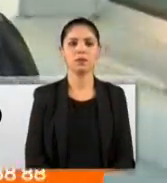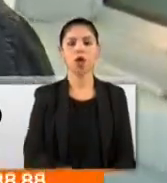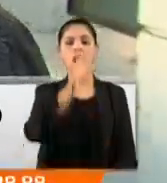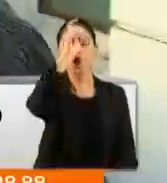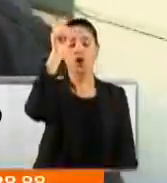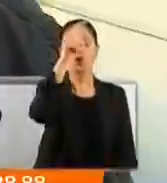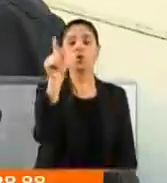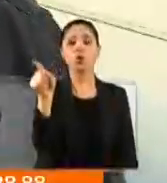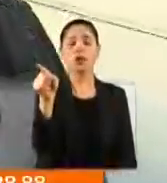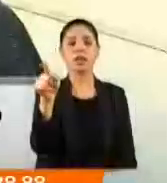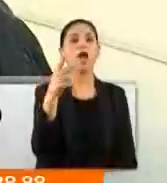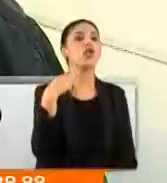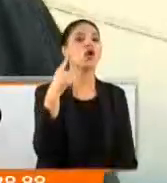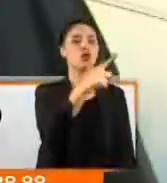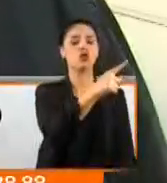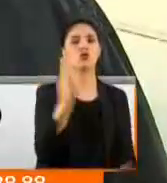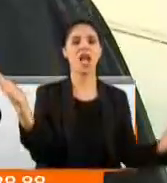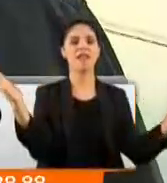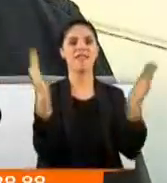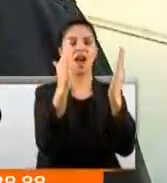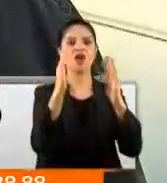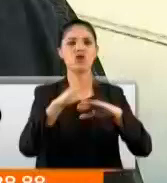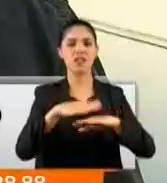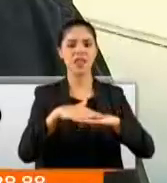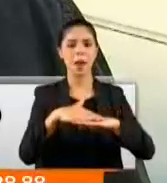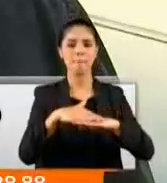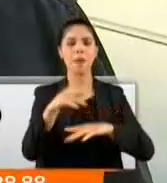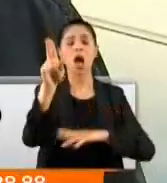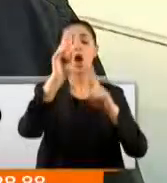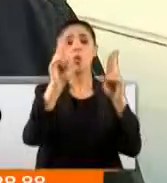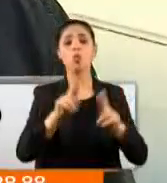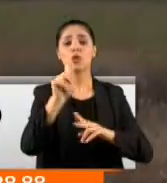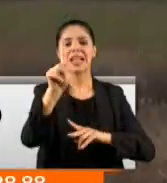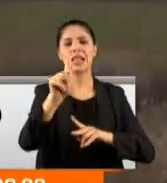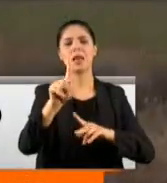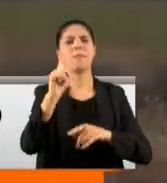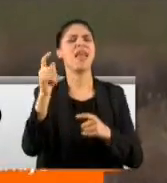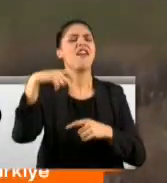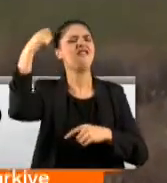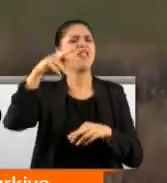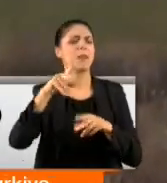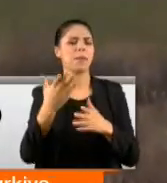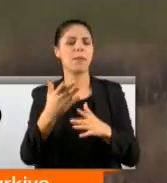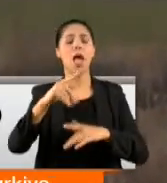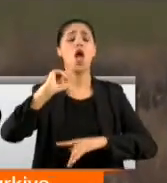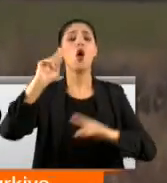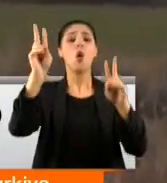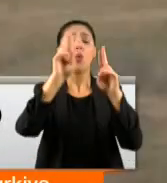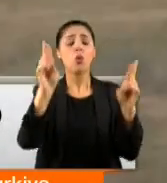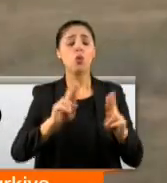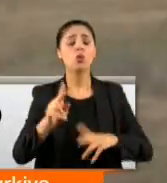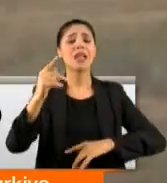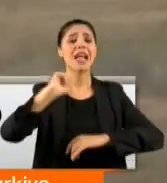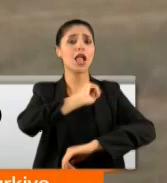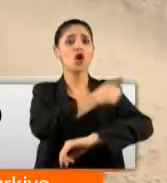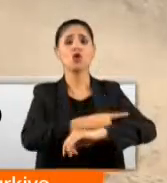Türkiye ile Rusya'yı karşı karşıya getirmek uluslararası bir entrika. Uluslararası güçler Ermenistan'ı maşa